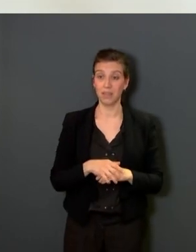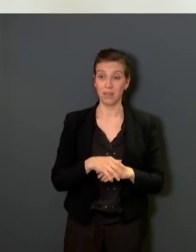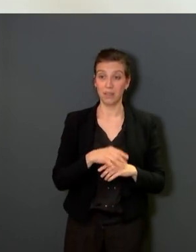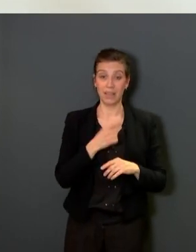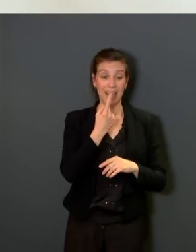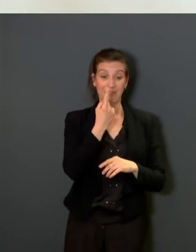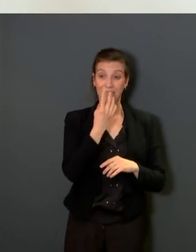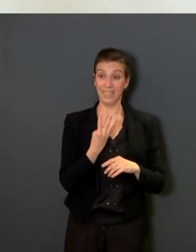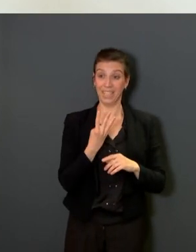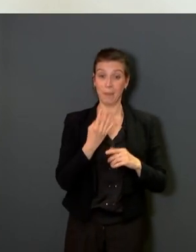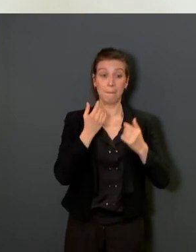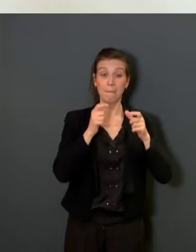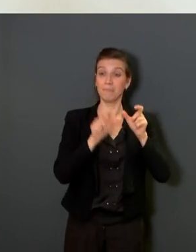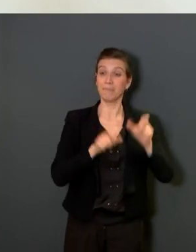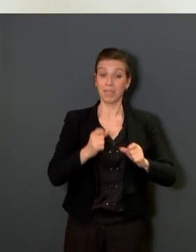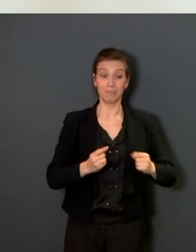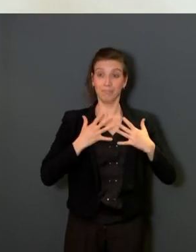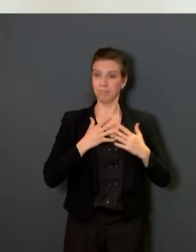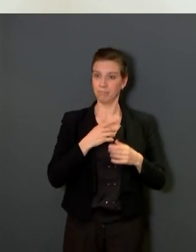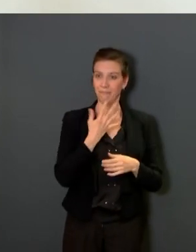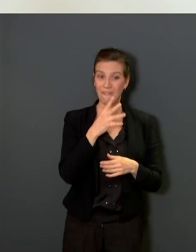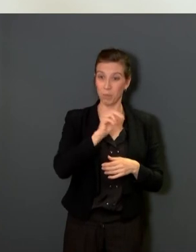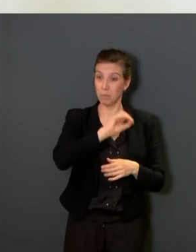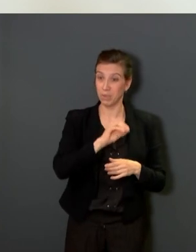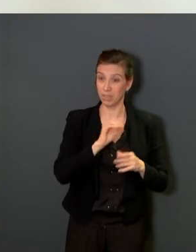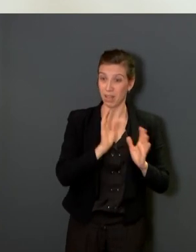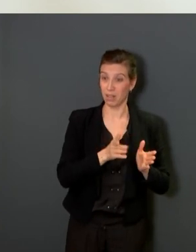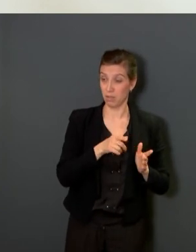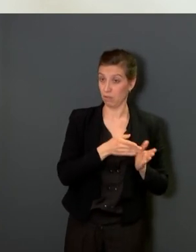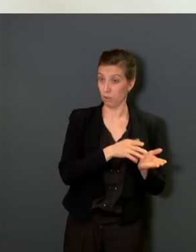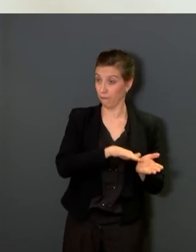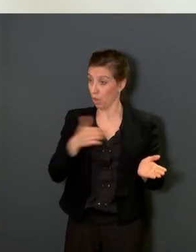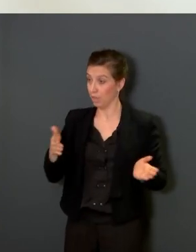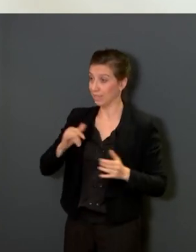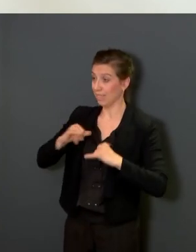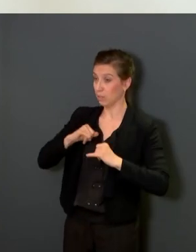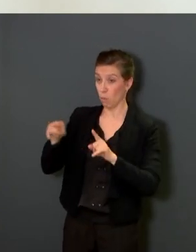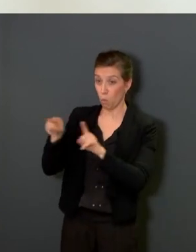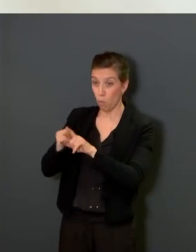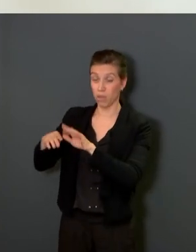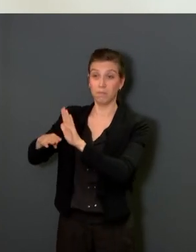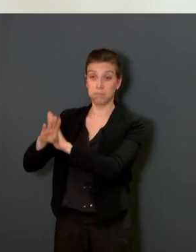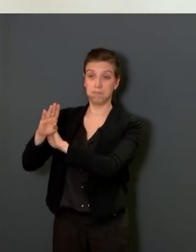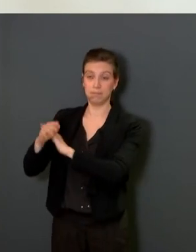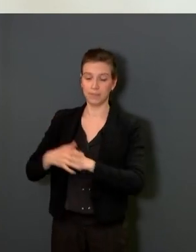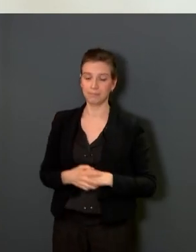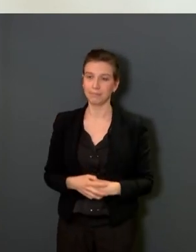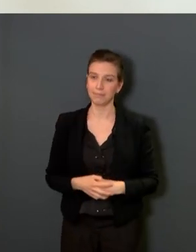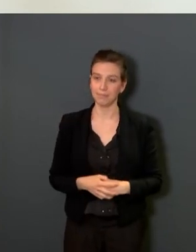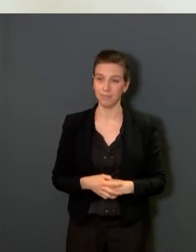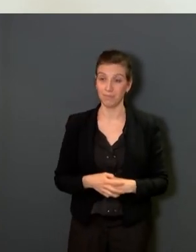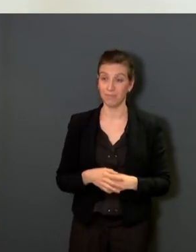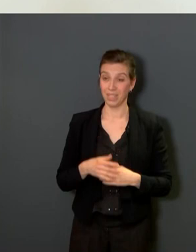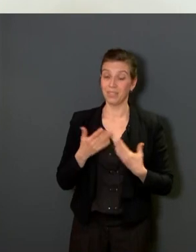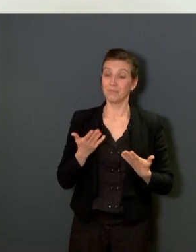vooral het aantal ziekenhuisopnames is gestegen. We hebben vandaag de cijfers over de opnames gisteren. Gisteren